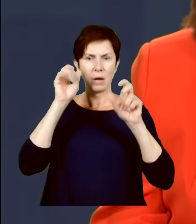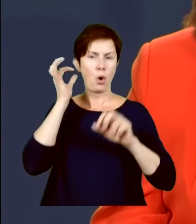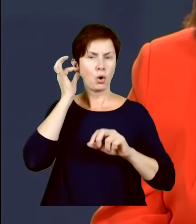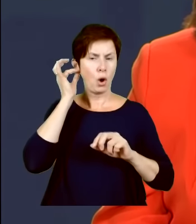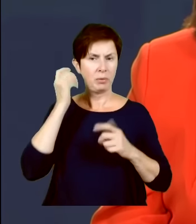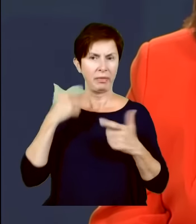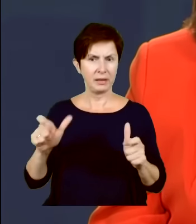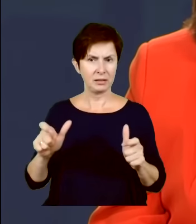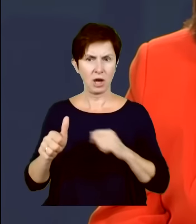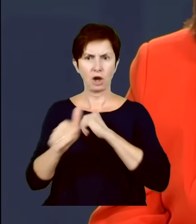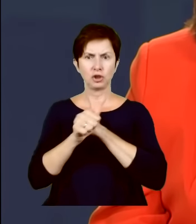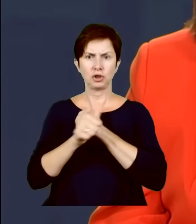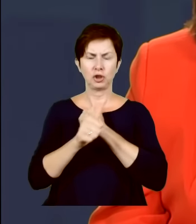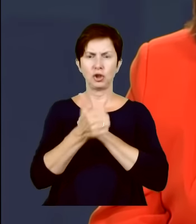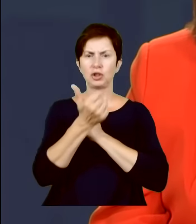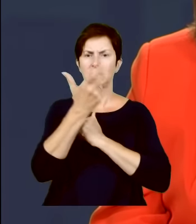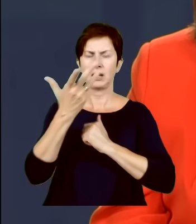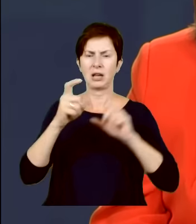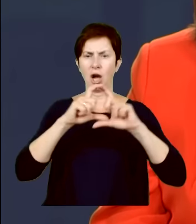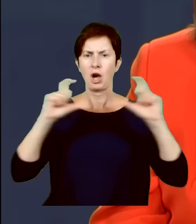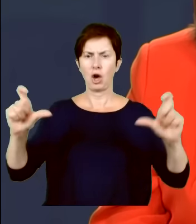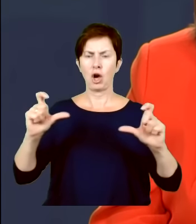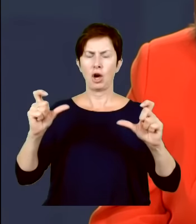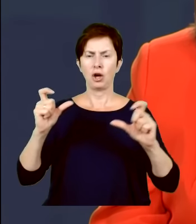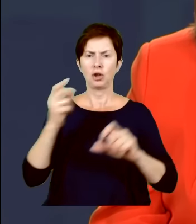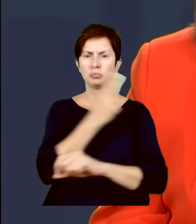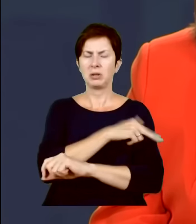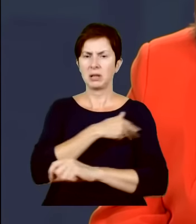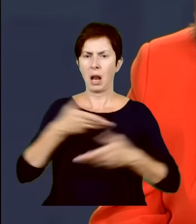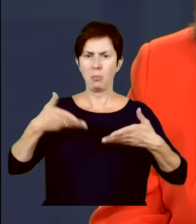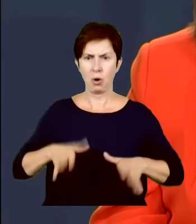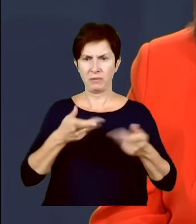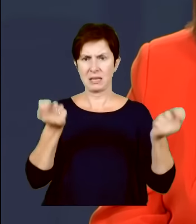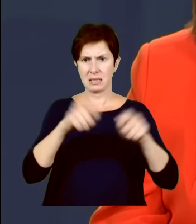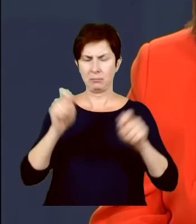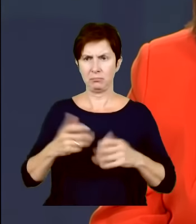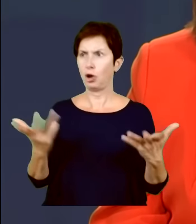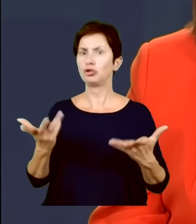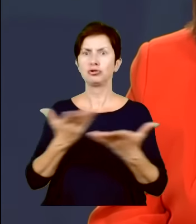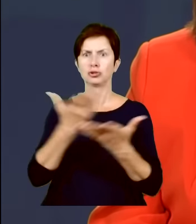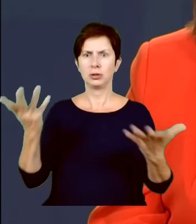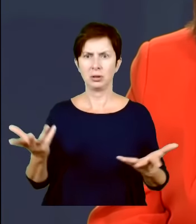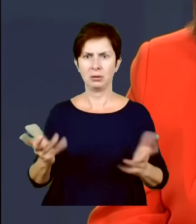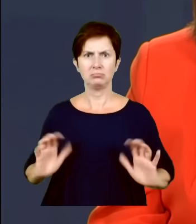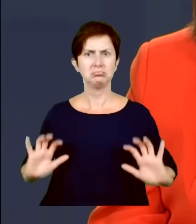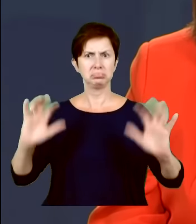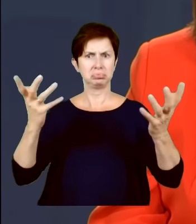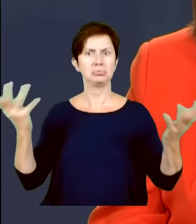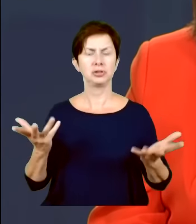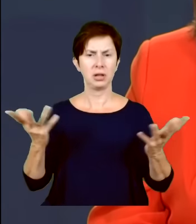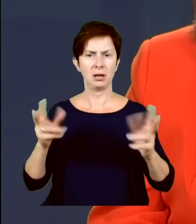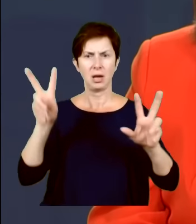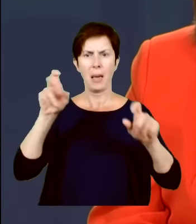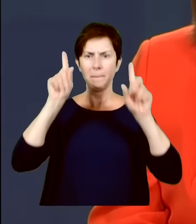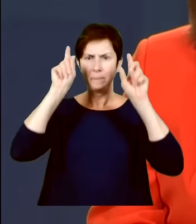zamykają w całej Polsce gdzie są silni razem gdzie w ogóle jest to środowisko piekło kobiet które